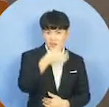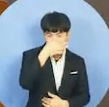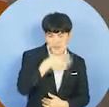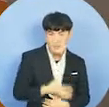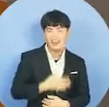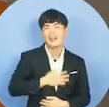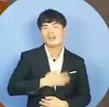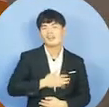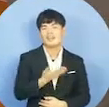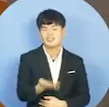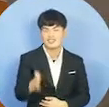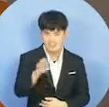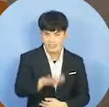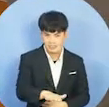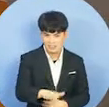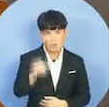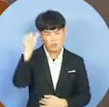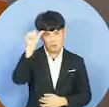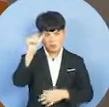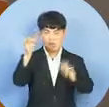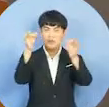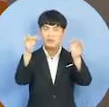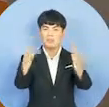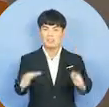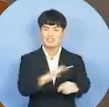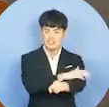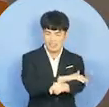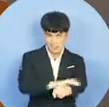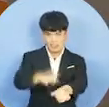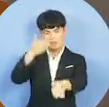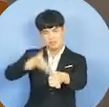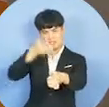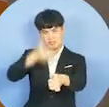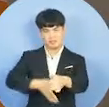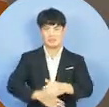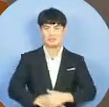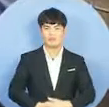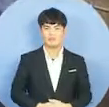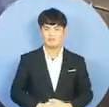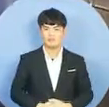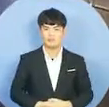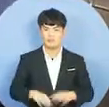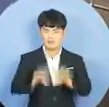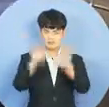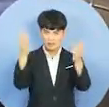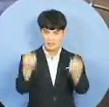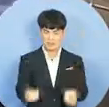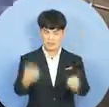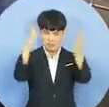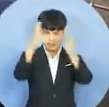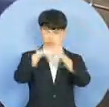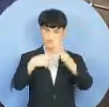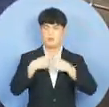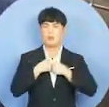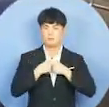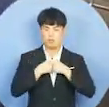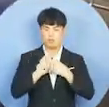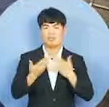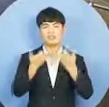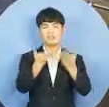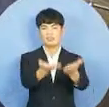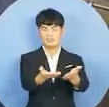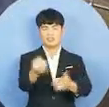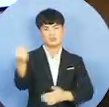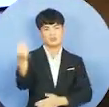어렵고 힘드시지만 이번에도 5일간이기 때문에 끝까지 봉사를 잘 해주시길 부탁드리고. 이날 발대식은 유니폼 전달